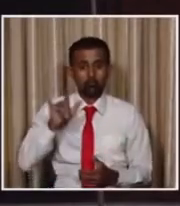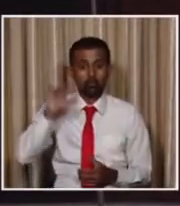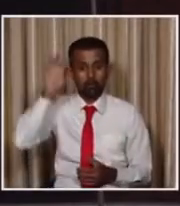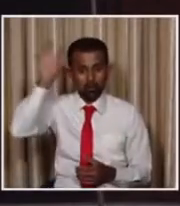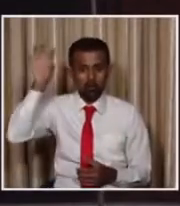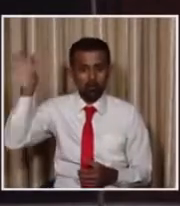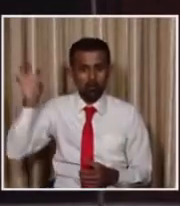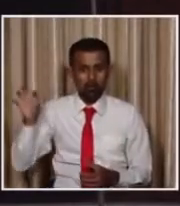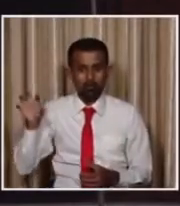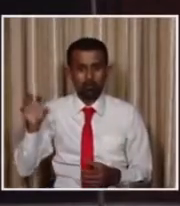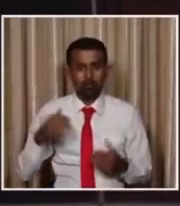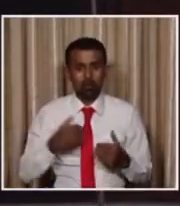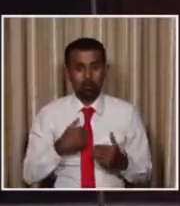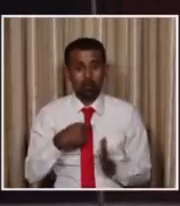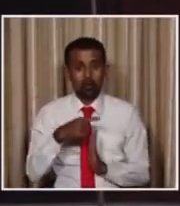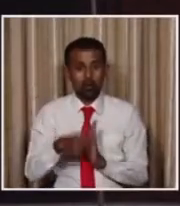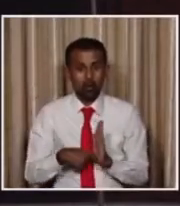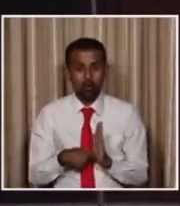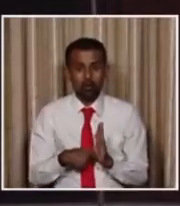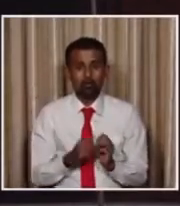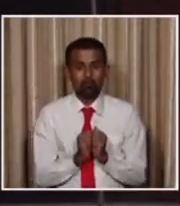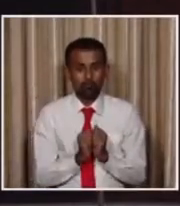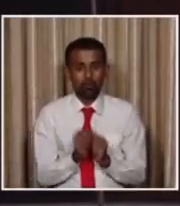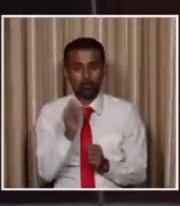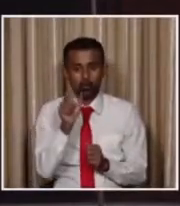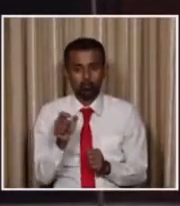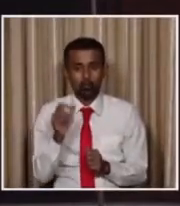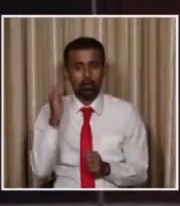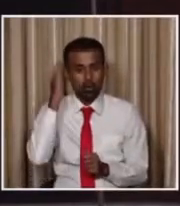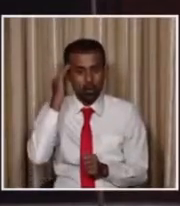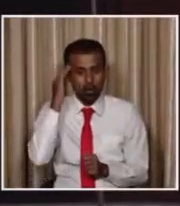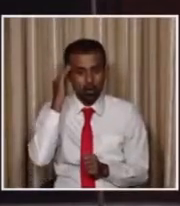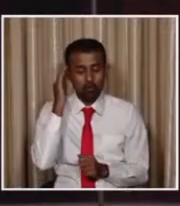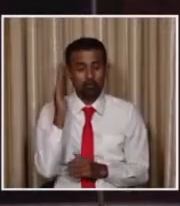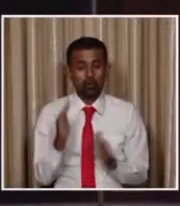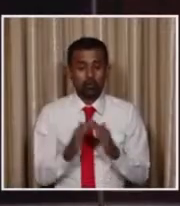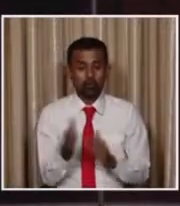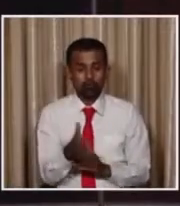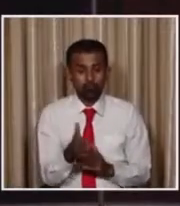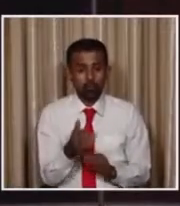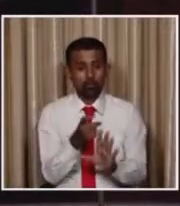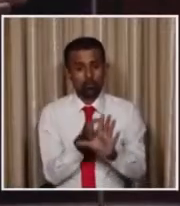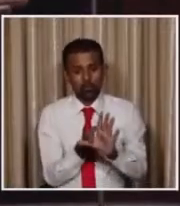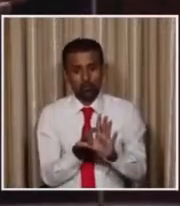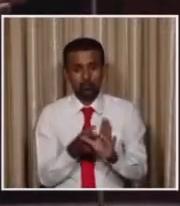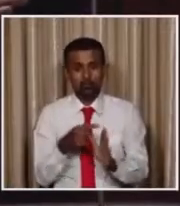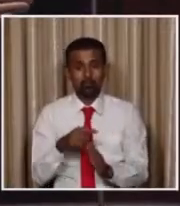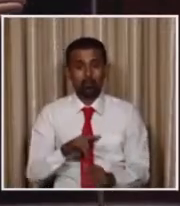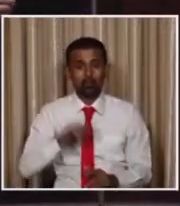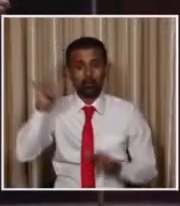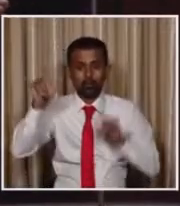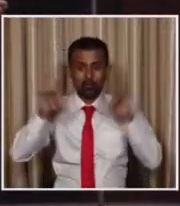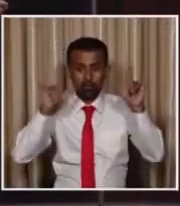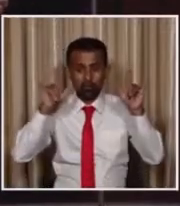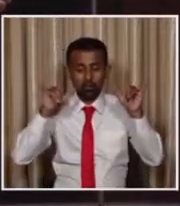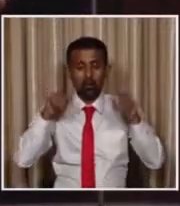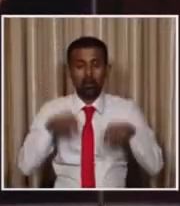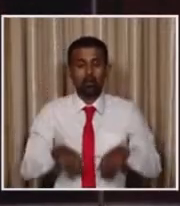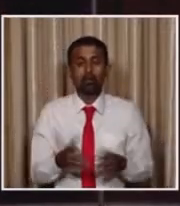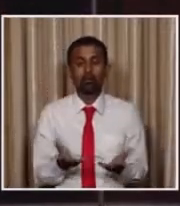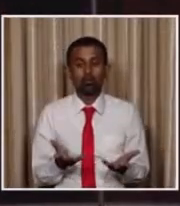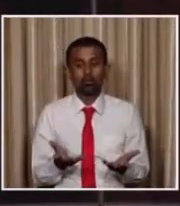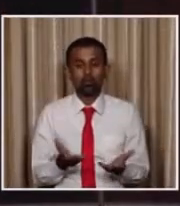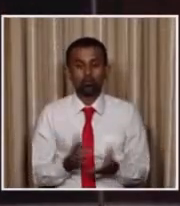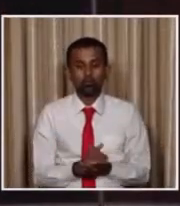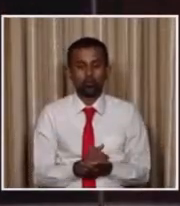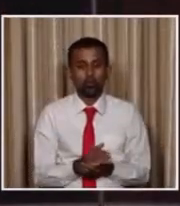ඉන්න අපේ රටේ ශ්‍රමිකයෝ කාන්තාව ගෘහණියෝ තරුණයෝ මේ රටවල් වලට ගිහිල්ලා අද මොකද වෙලා තියෙන්නේ